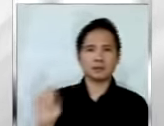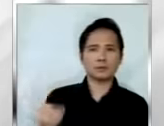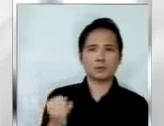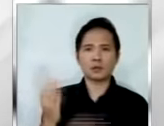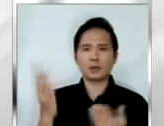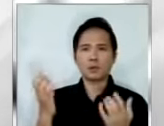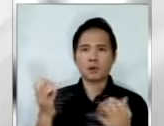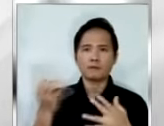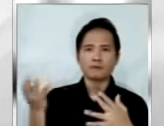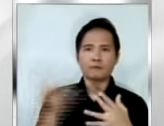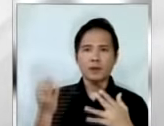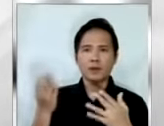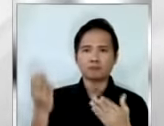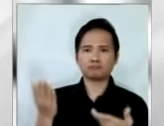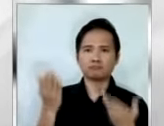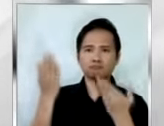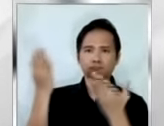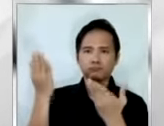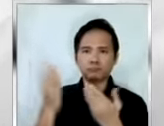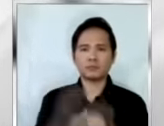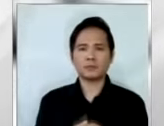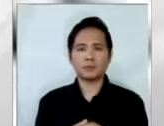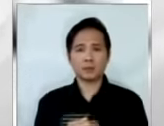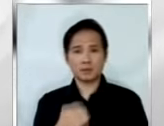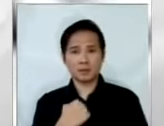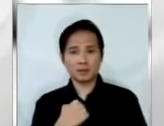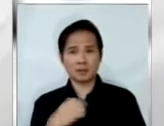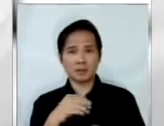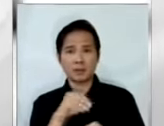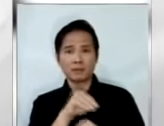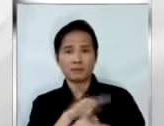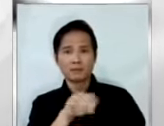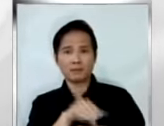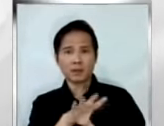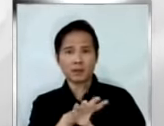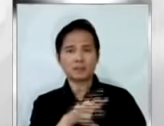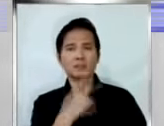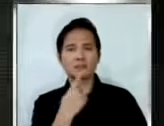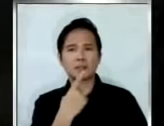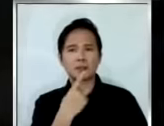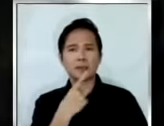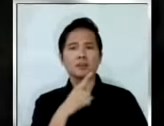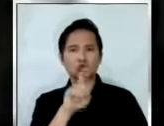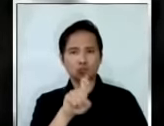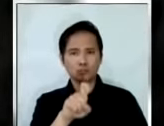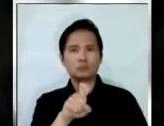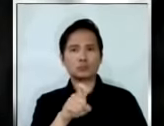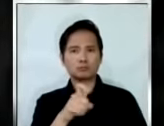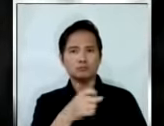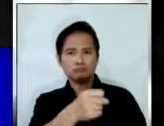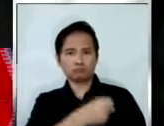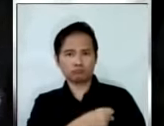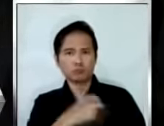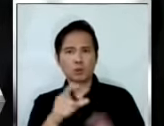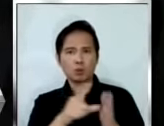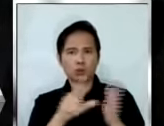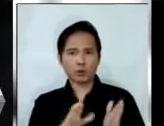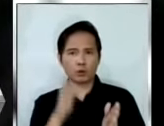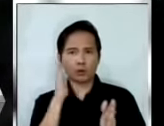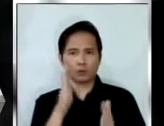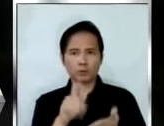her na, well, you should get your lawyer to prepare your complaint. Nag-viral ang galit na galit